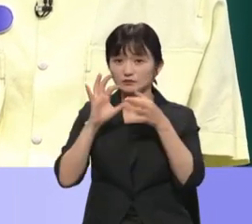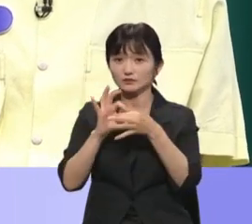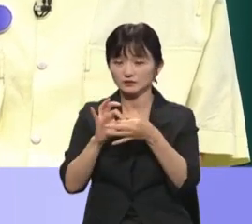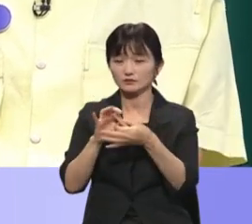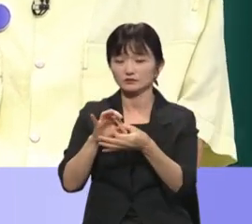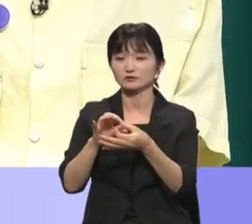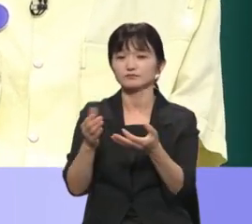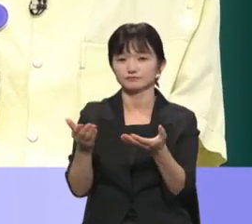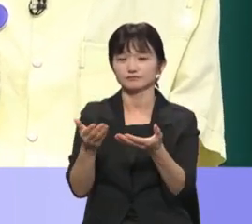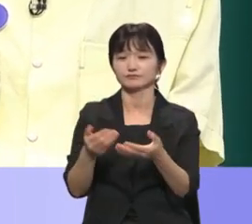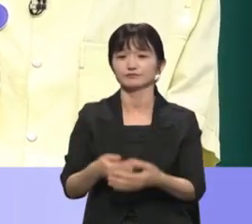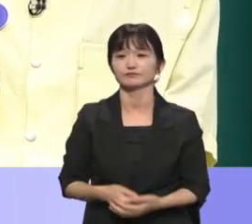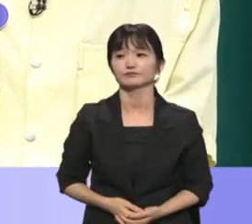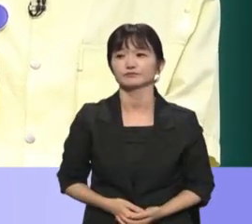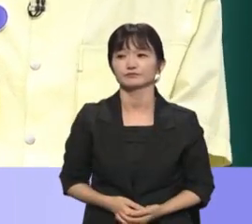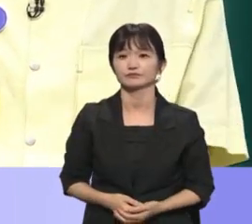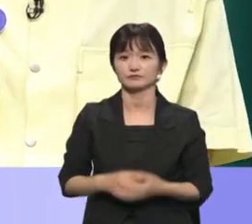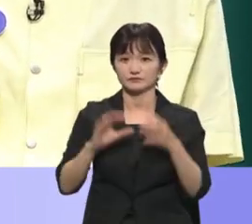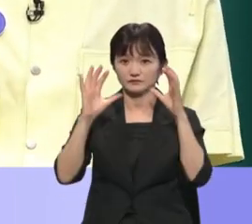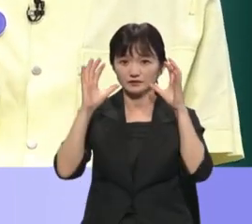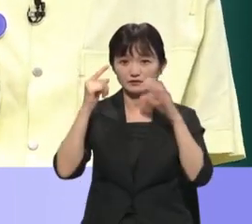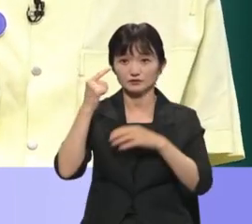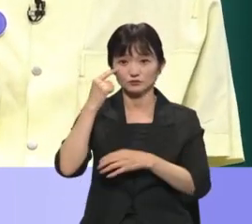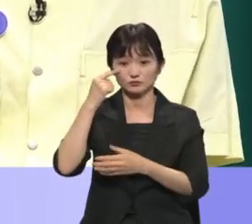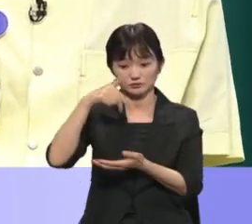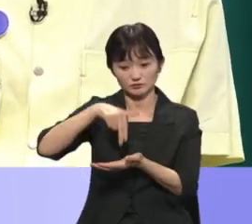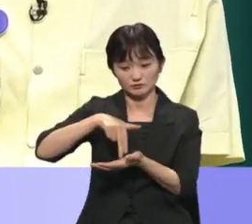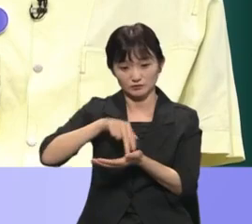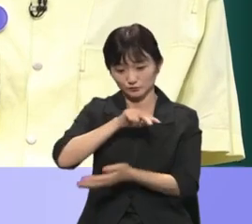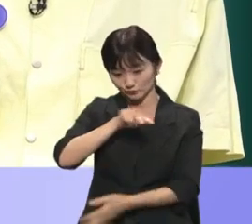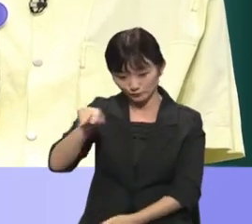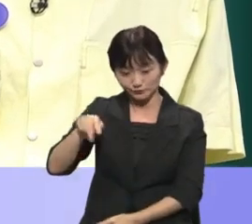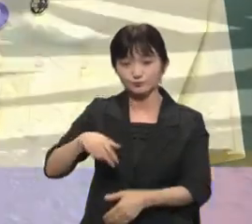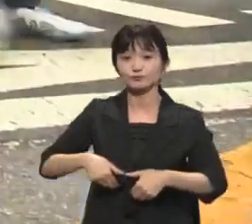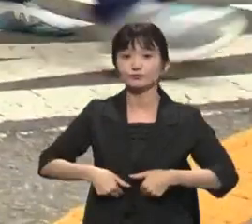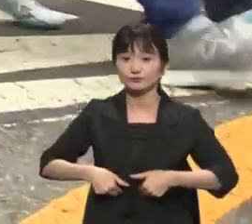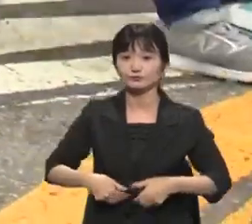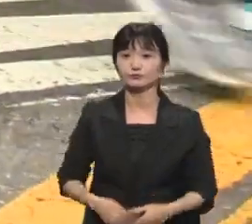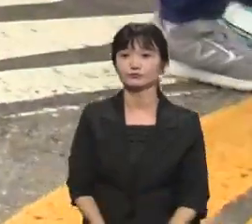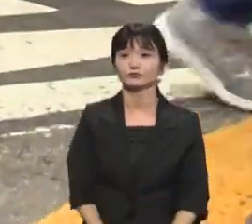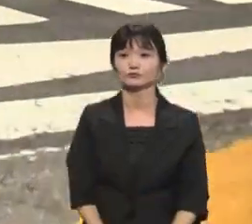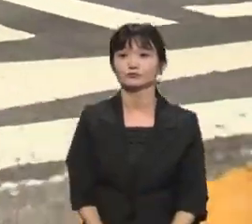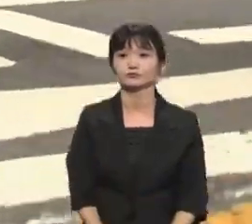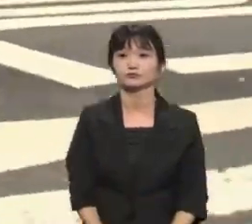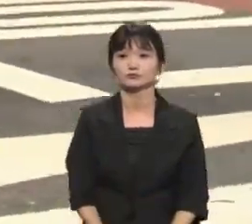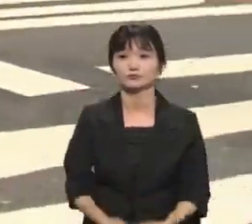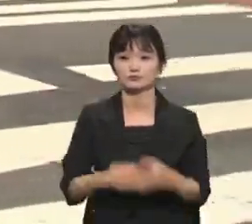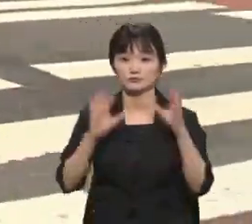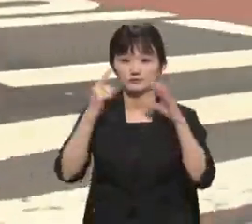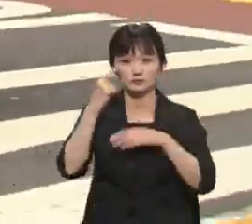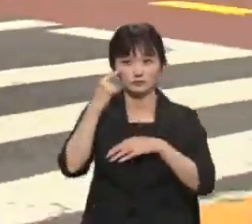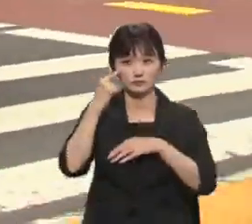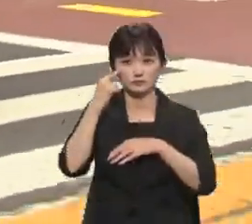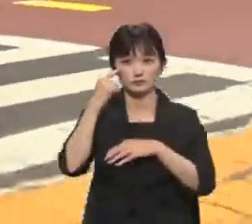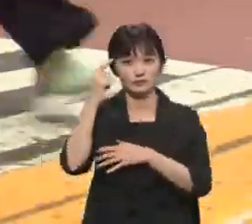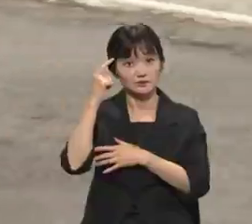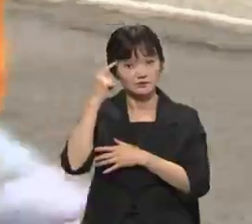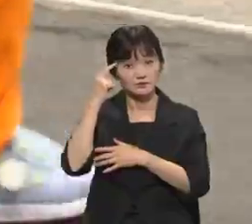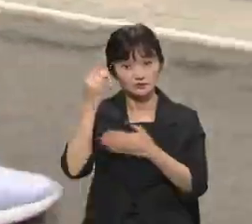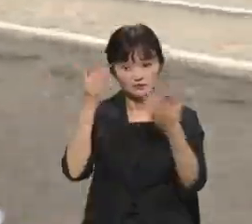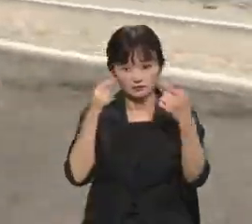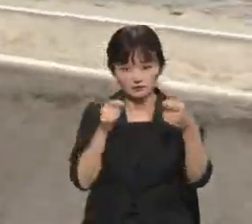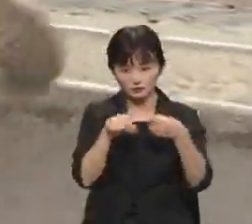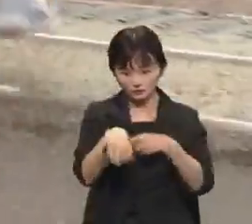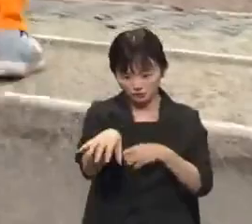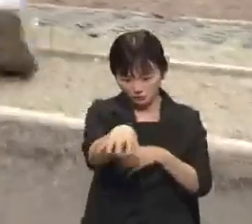문제잖아요 어린이 시각에서 한번 좀 볼 필요도 있는 거 같고요 그 어린이 눈높이 그리고이 스쿨존을 둘러본